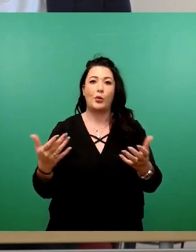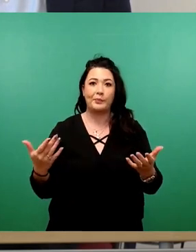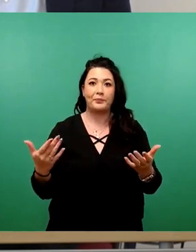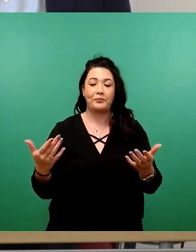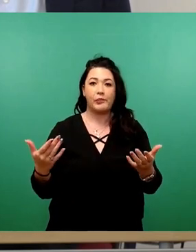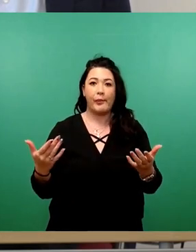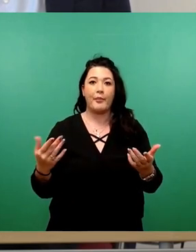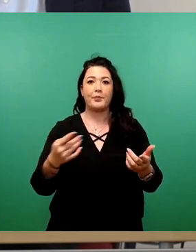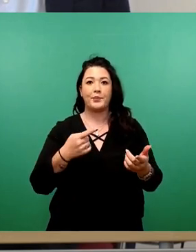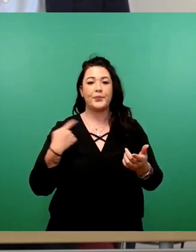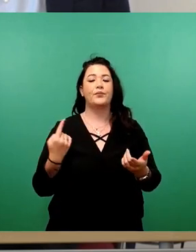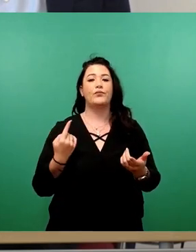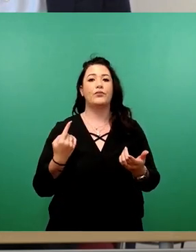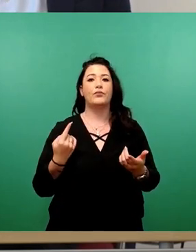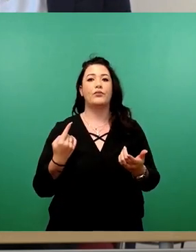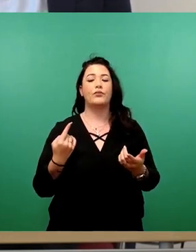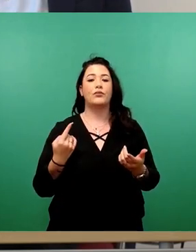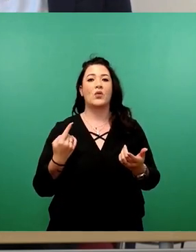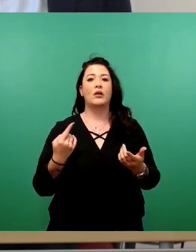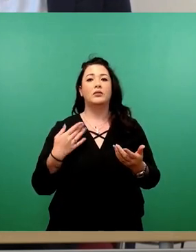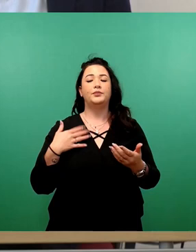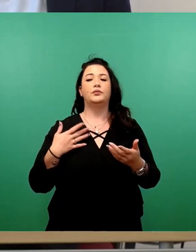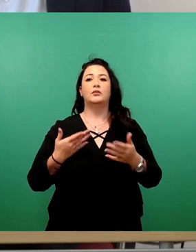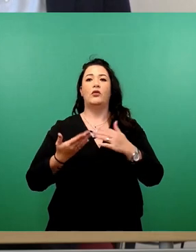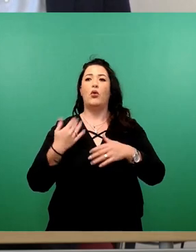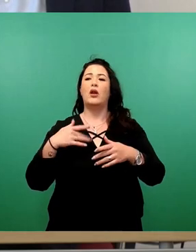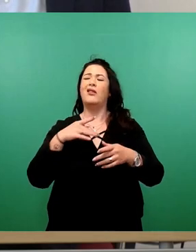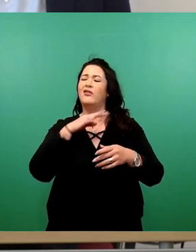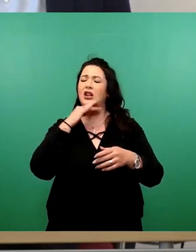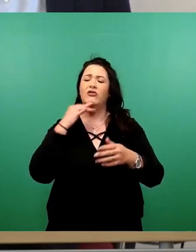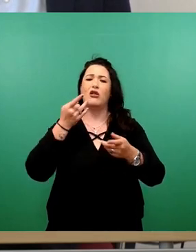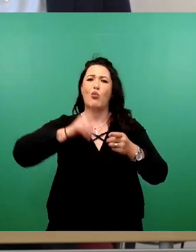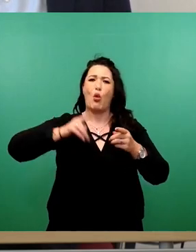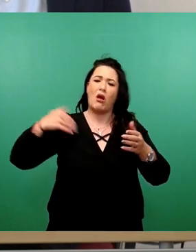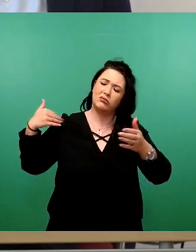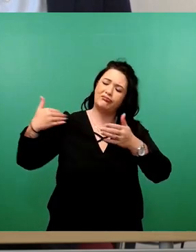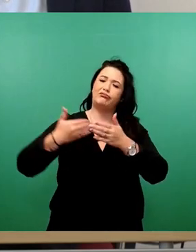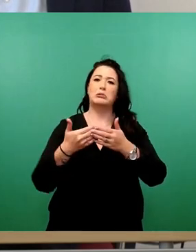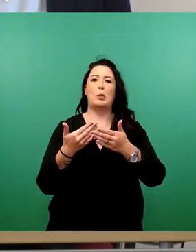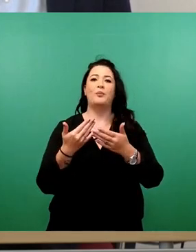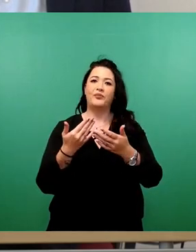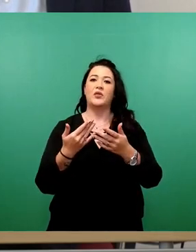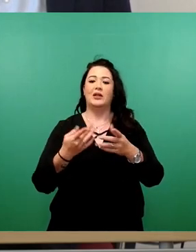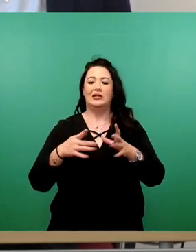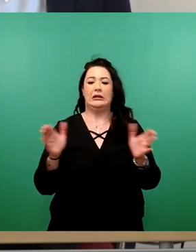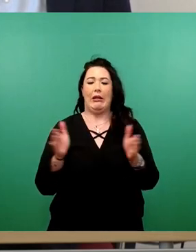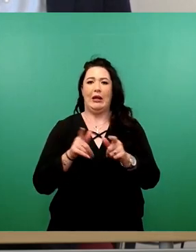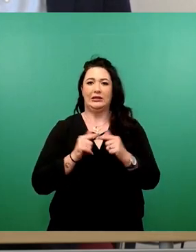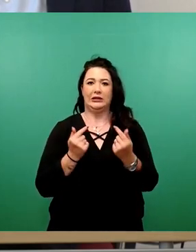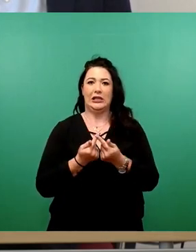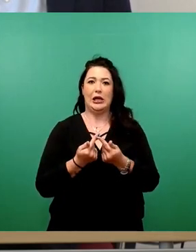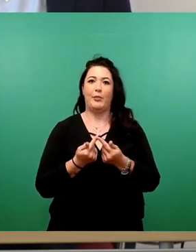geprägt gewesen von dem Vorschlag, dass wir viele Monate in einem sehr kleinen Team sehr